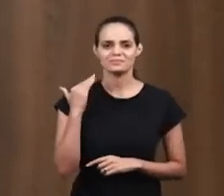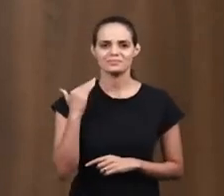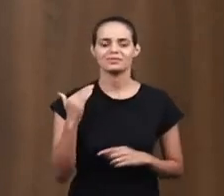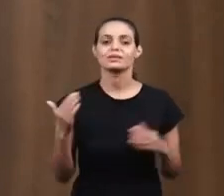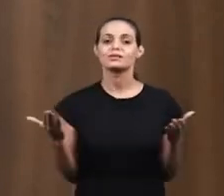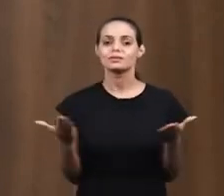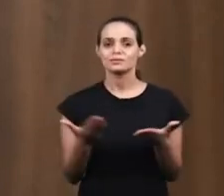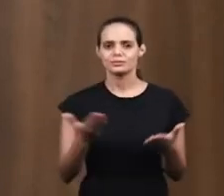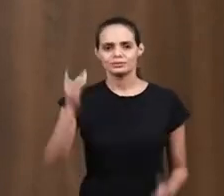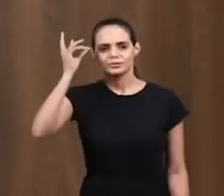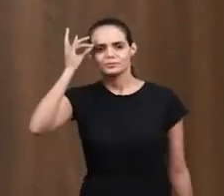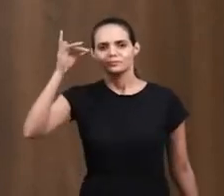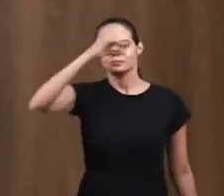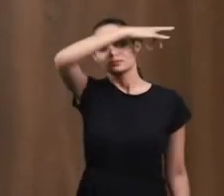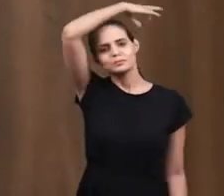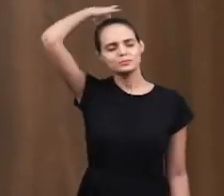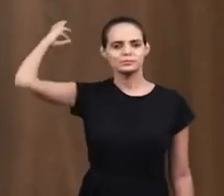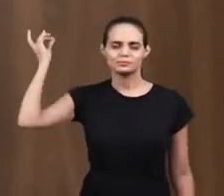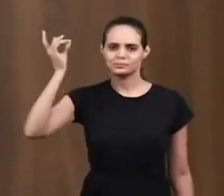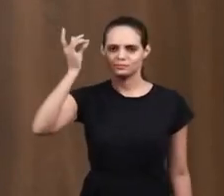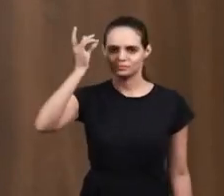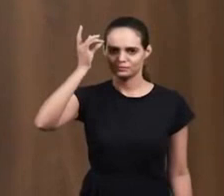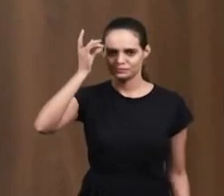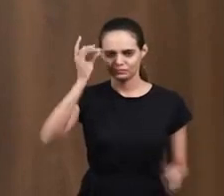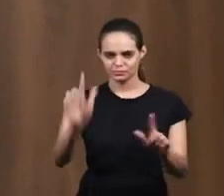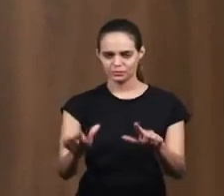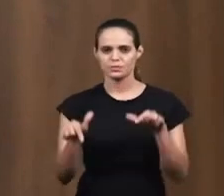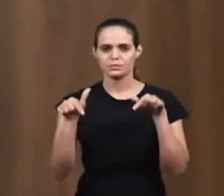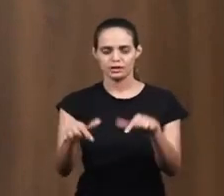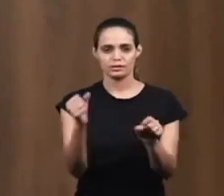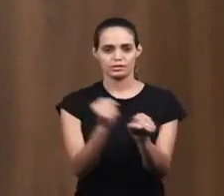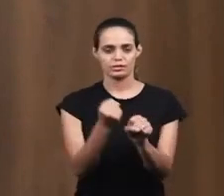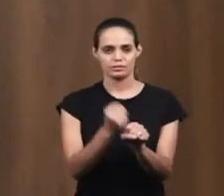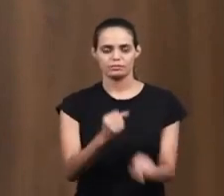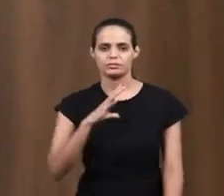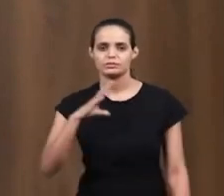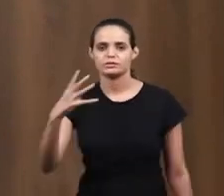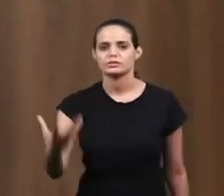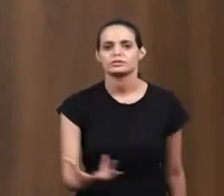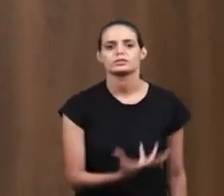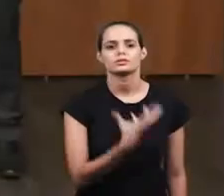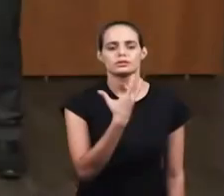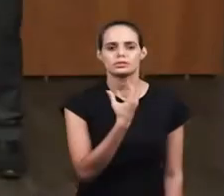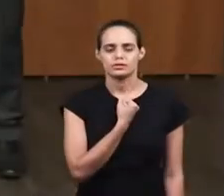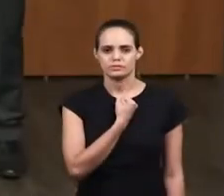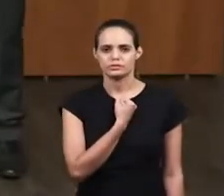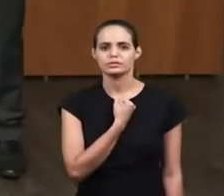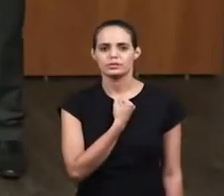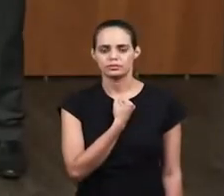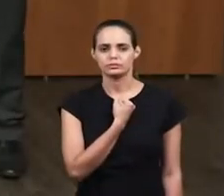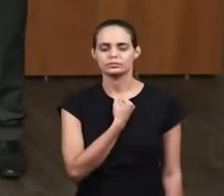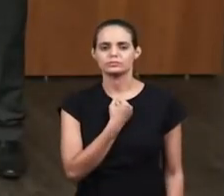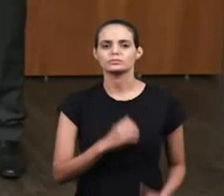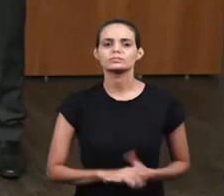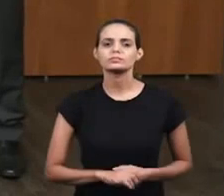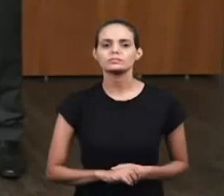Und Jesus siegte über den Tod. Und heute vollbringt der Heilige Geist das